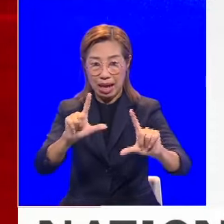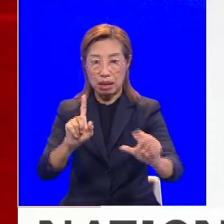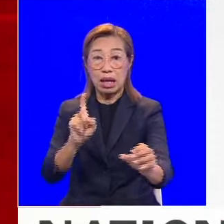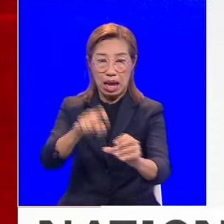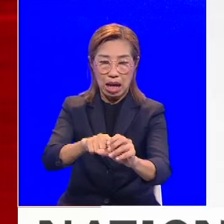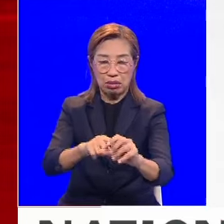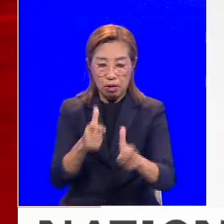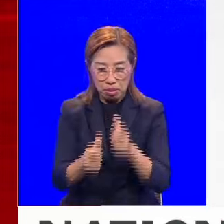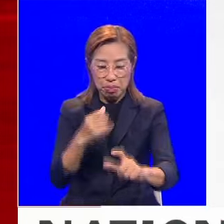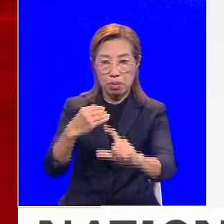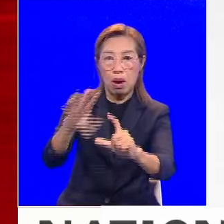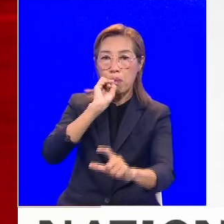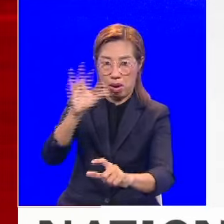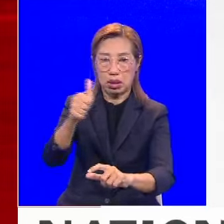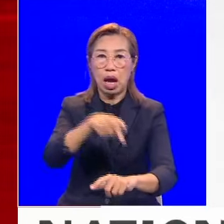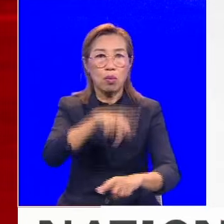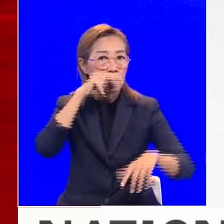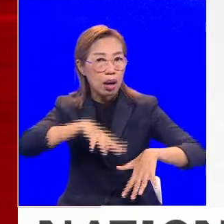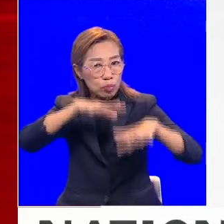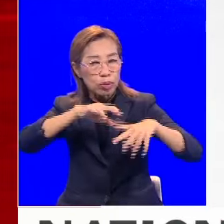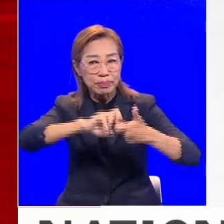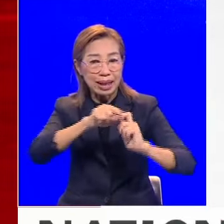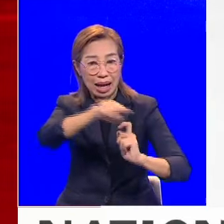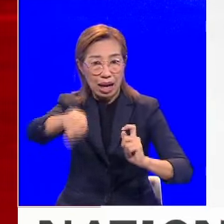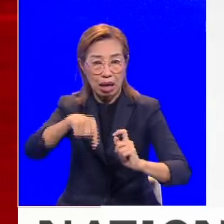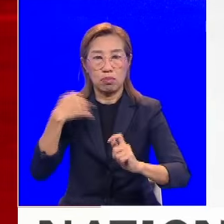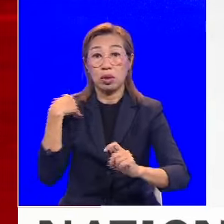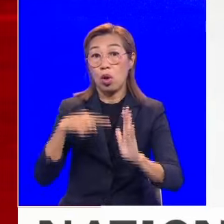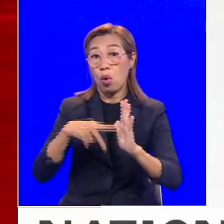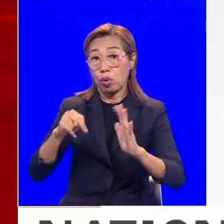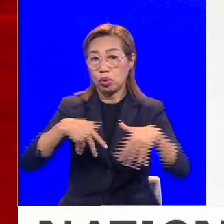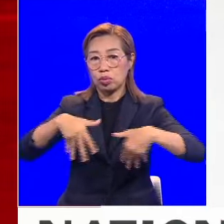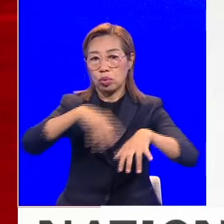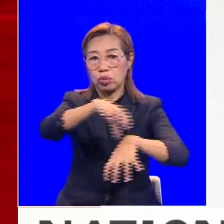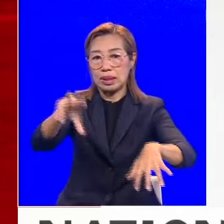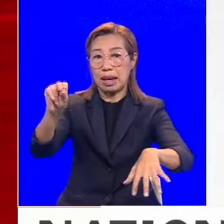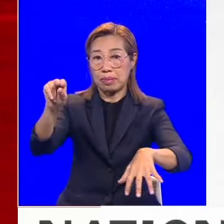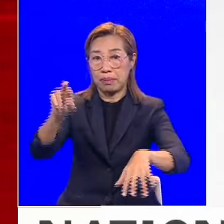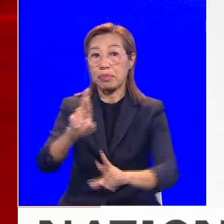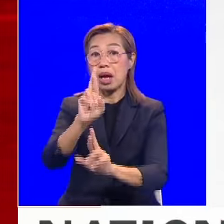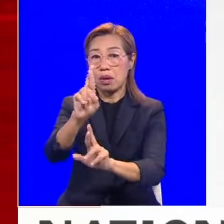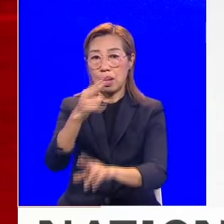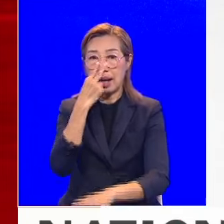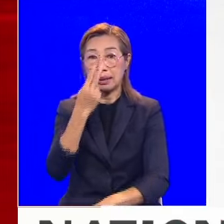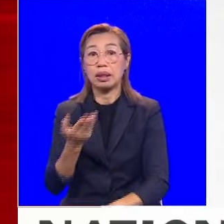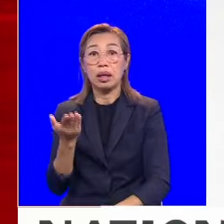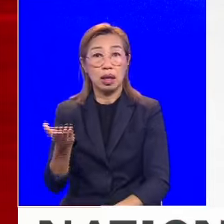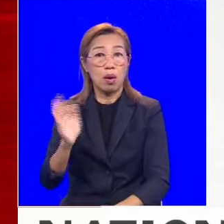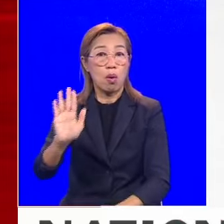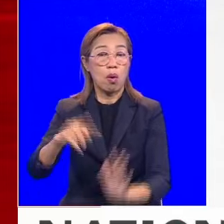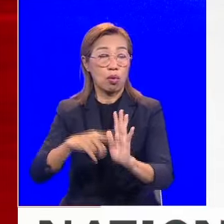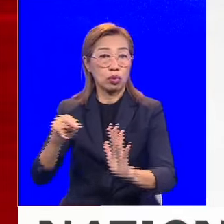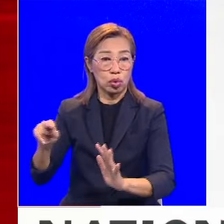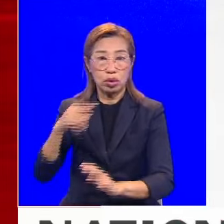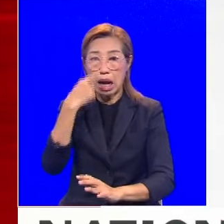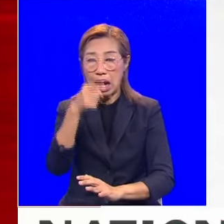ได้ก็จะมีหลายพื้นที่นะครับ 30จุดเสี่ยงท่านผู้ชมอันนี้อันนี้เป็นข้อมูละกันที่นนทบุรีใครที่รับผลกระทบ